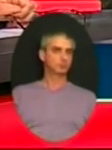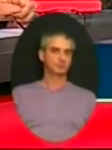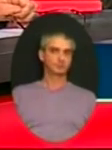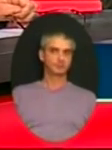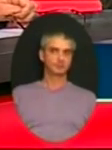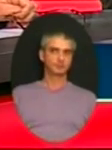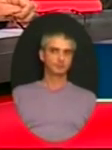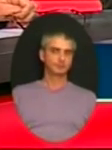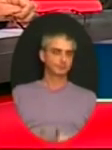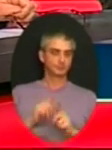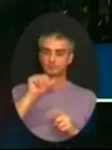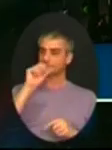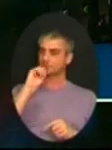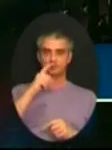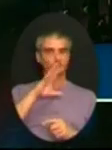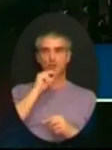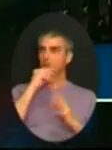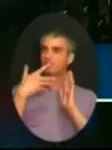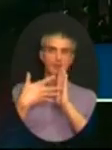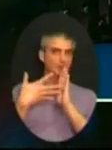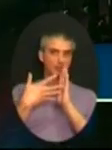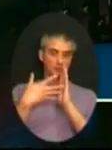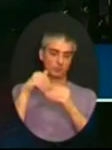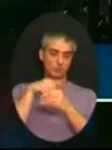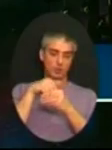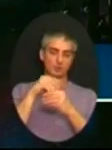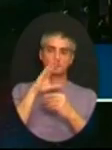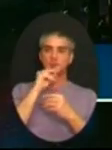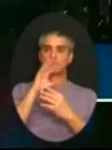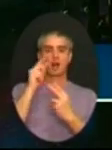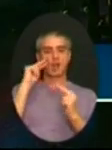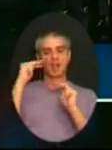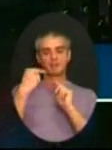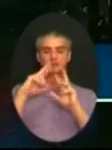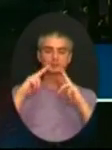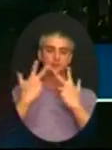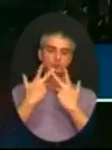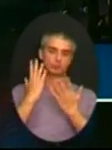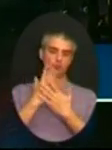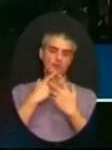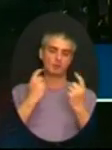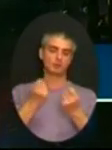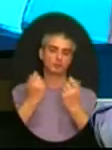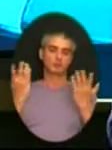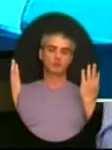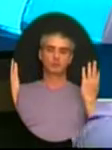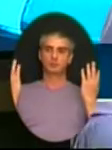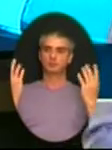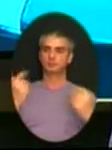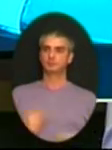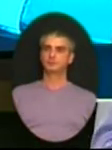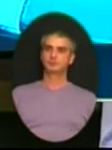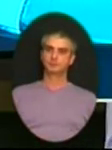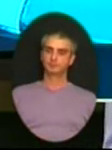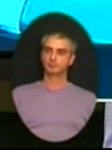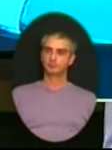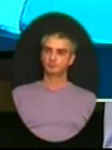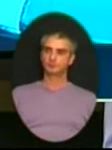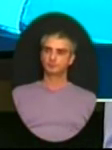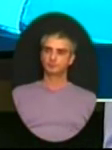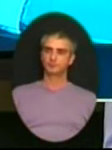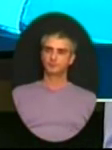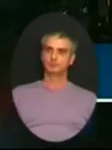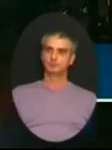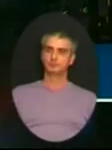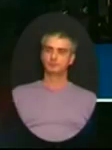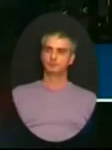שאמר אמסלם. לא מדברים על החקירות, לדברים מתוך, הם מדברים על ההיבטים הציבוריים שכבר פורסמו. כן, אני רוצה בכל זאת התייחסות